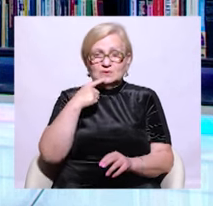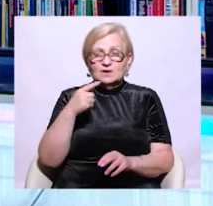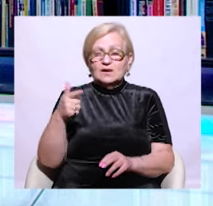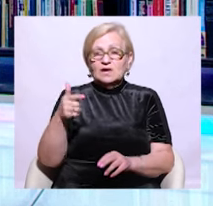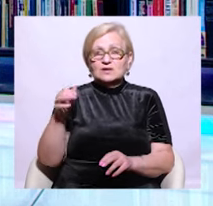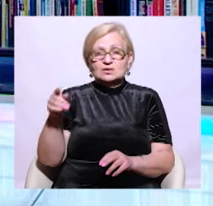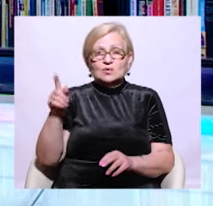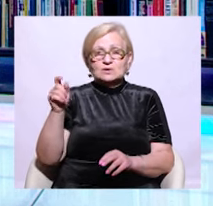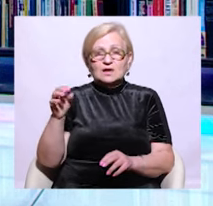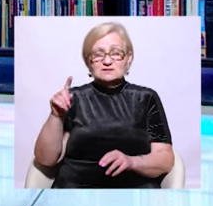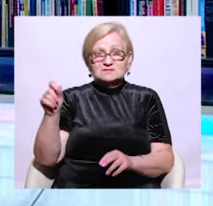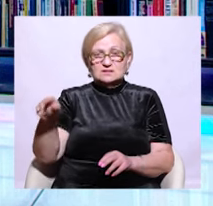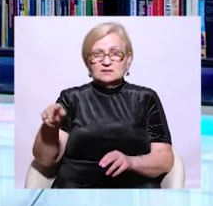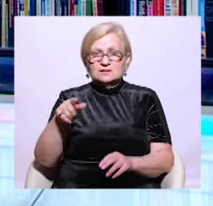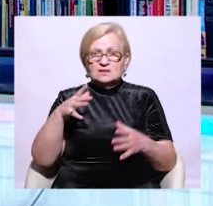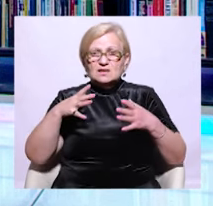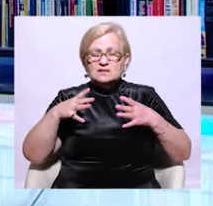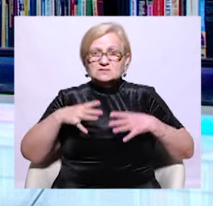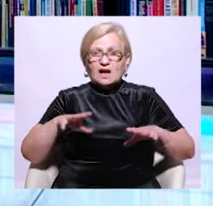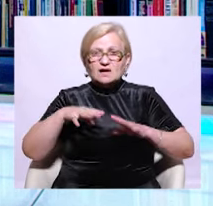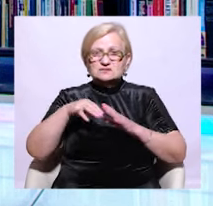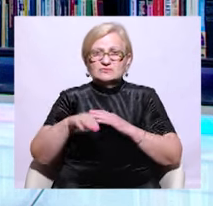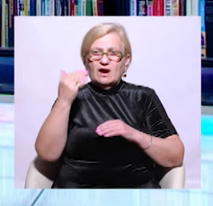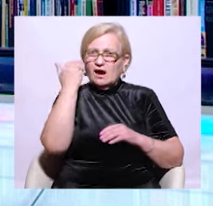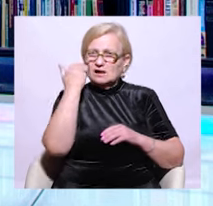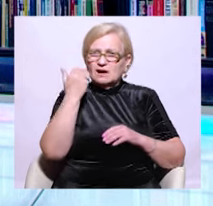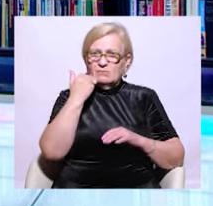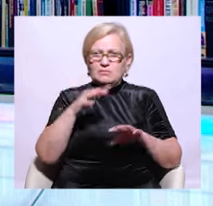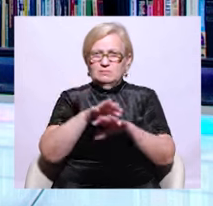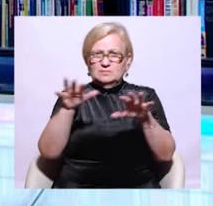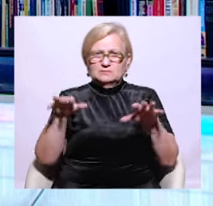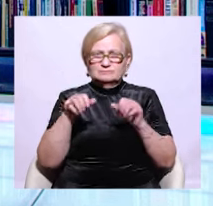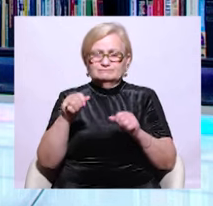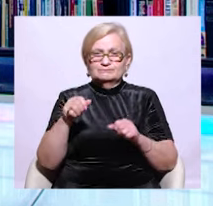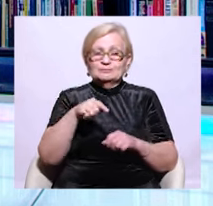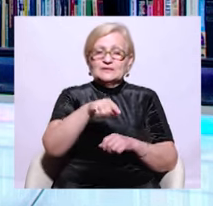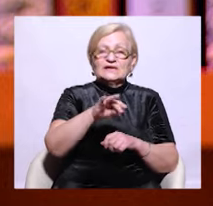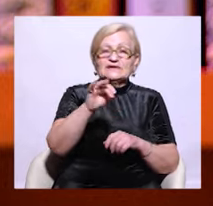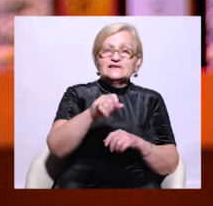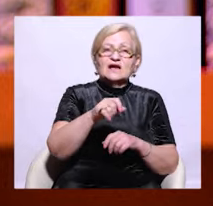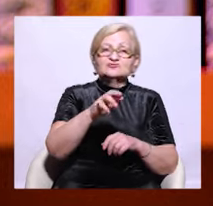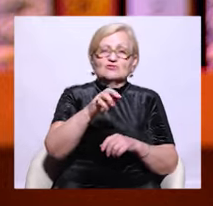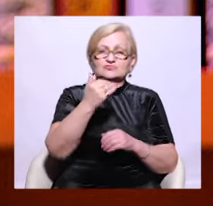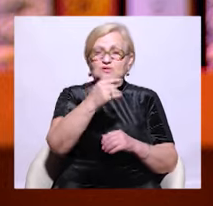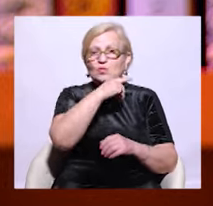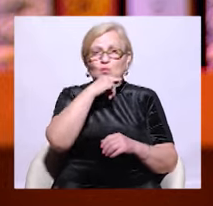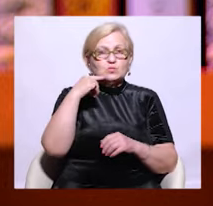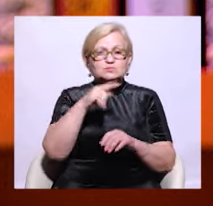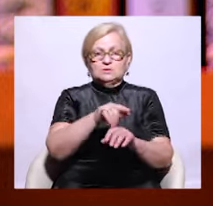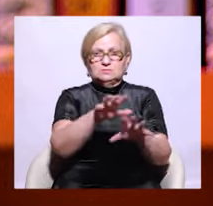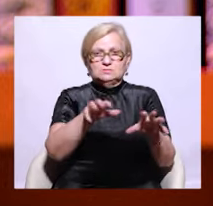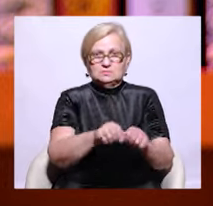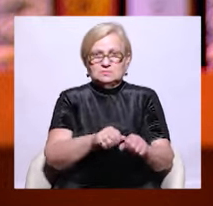გრიგოლ ხანძთელის დროს საქართველოში არაბები არიან, არაბთა ბატონობაა. ილია ჭავჭავაძის დროს რუსეთის